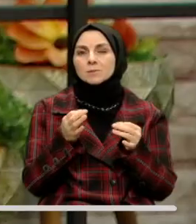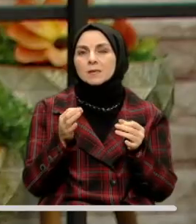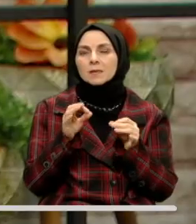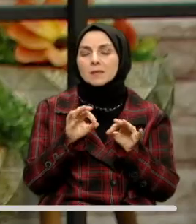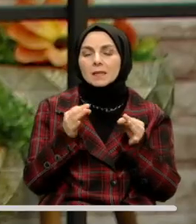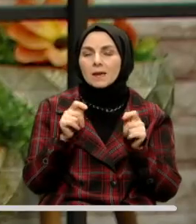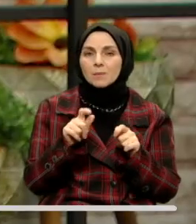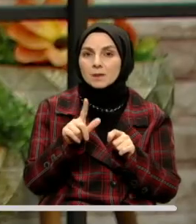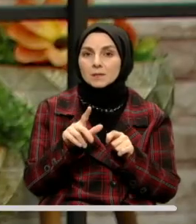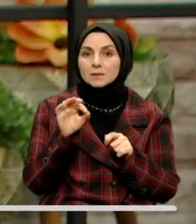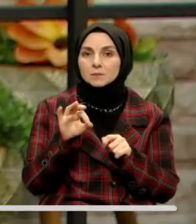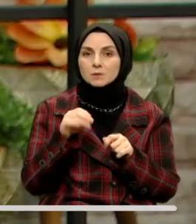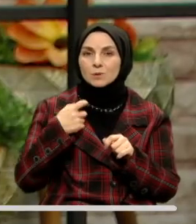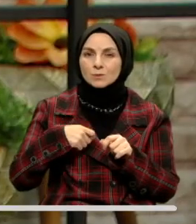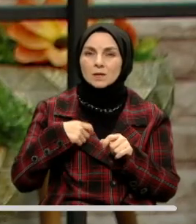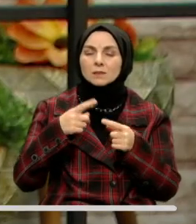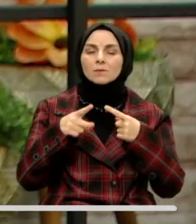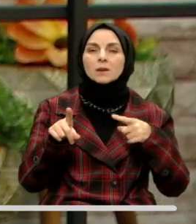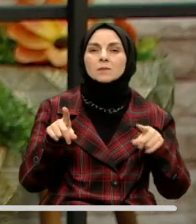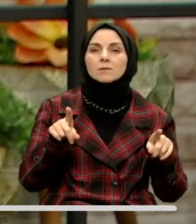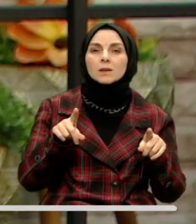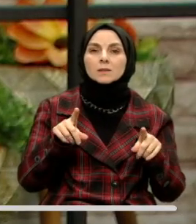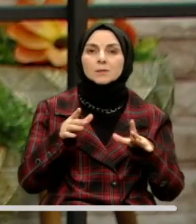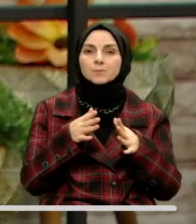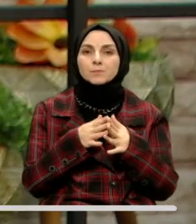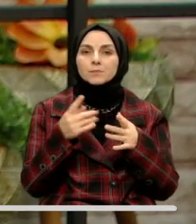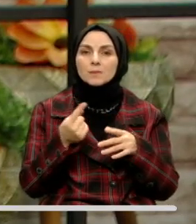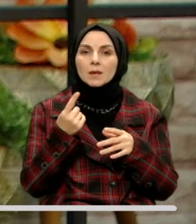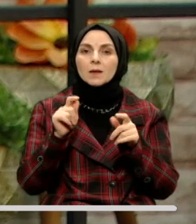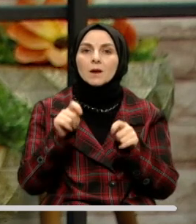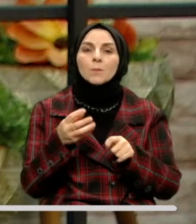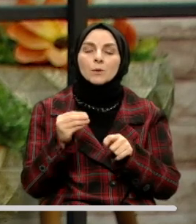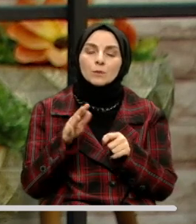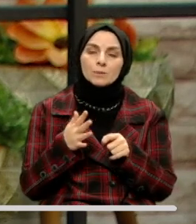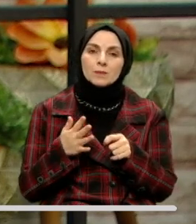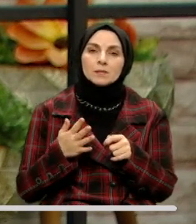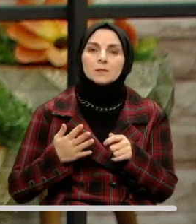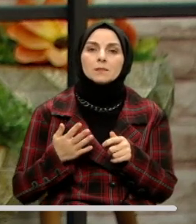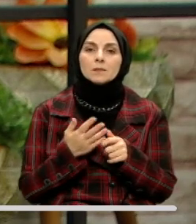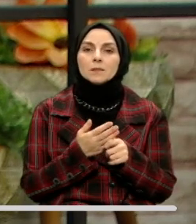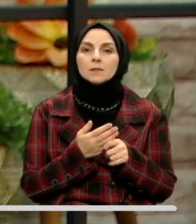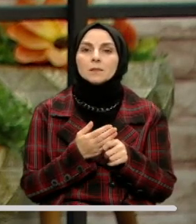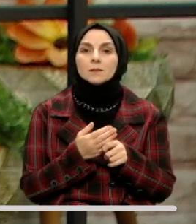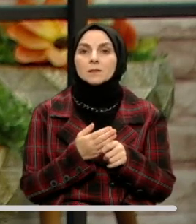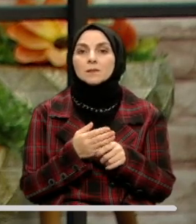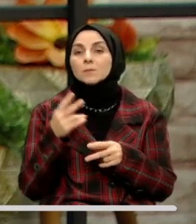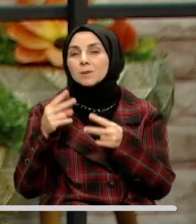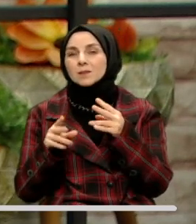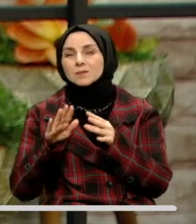Şimdi özellikle belki farklı teknikler de çocuktan çocuğa kullanılır. Yani kaptırınca sayfalarca giden yavrular